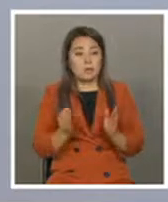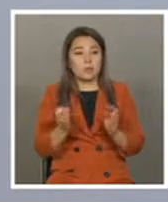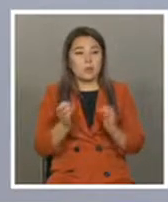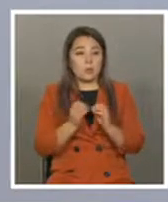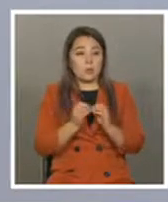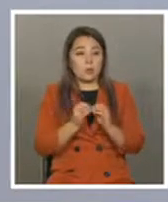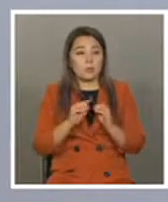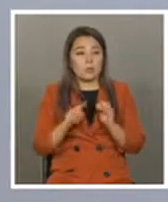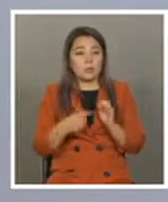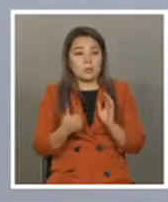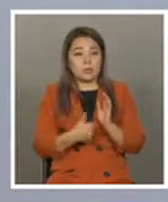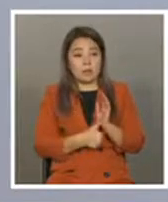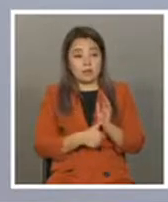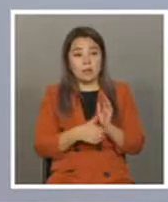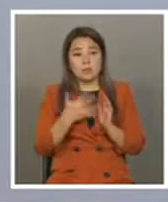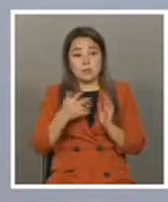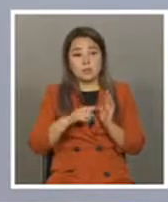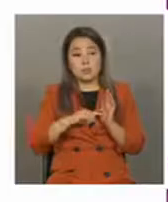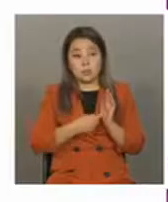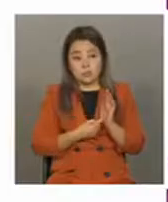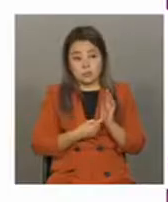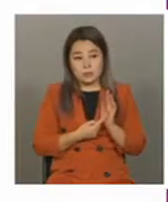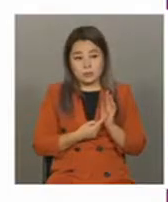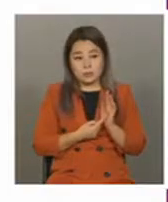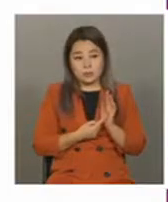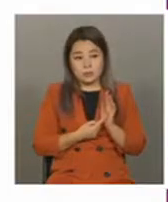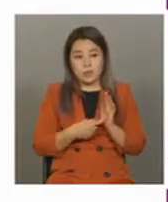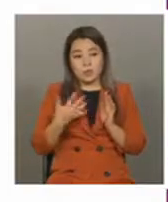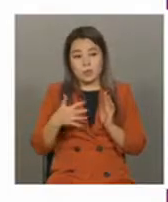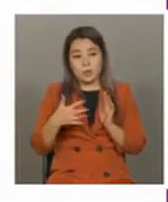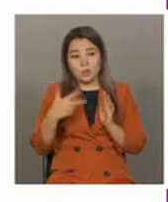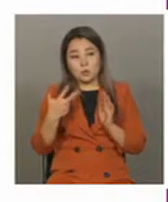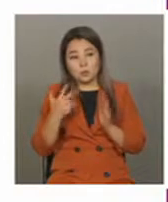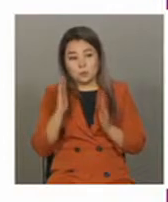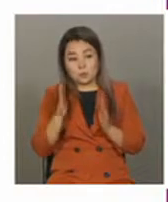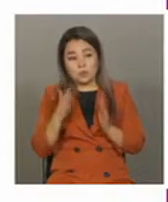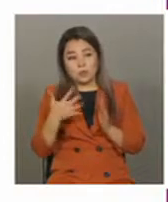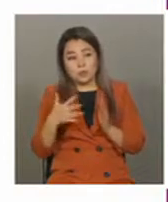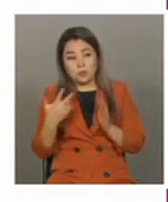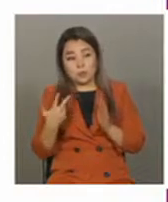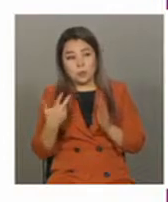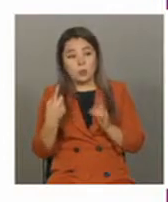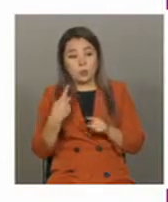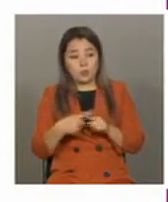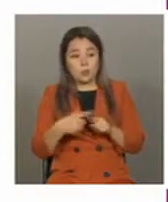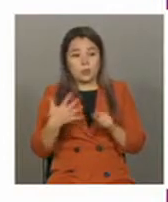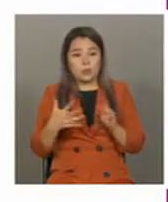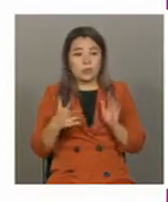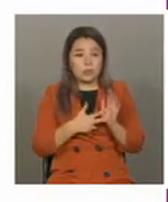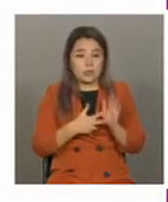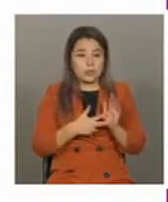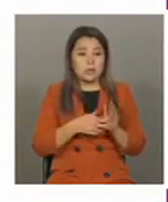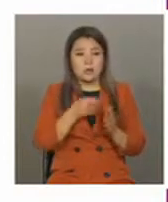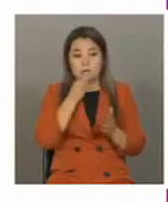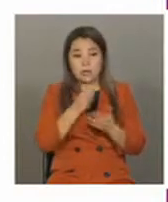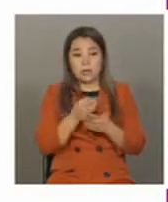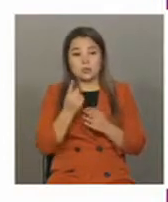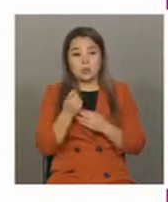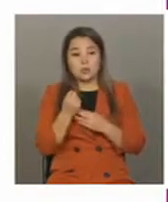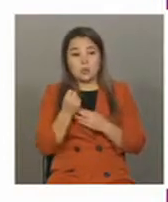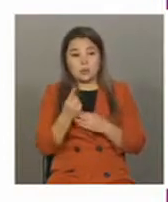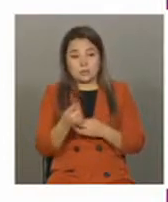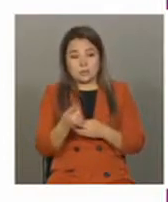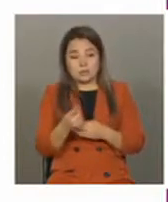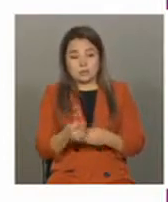10.16 шықты, оны 5-ке көбейткенде бізде 53 сан шықты. 53 қосу 58, Бұл жерде өрнектің мәні 111-ге